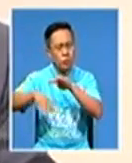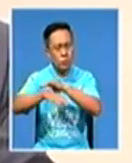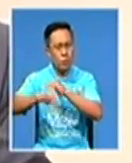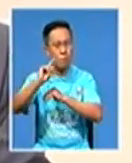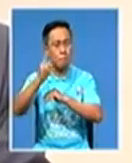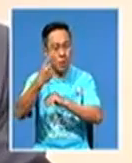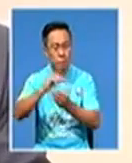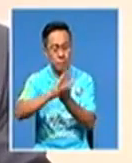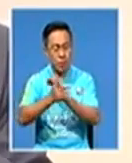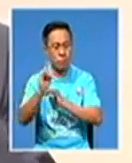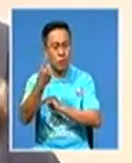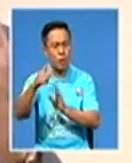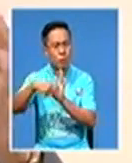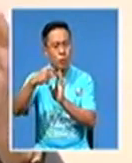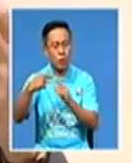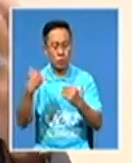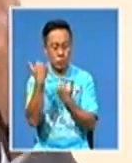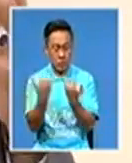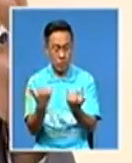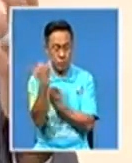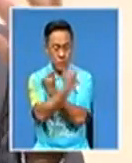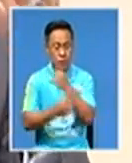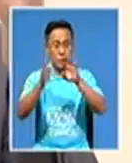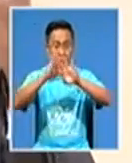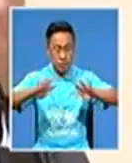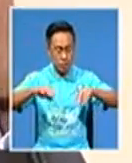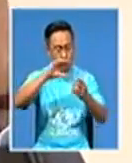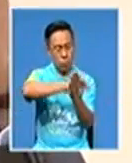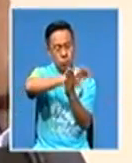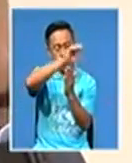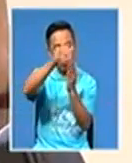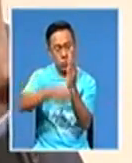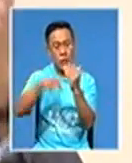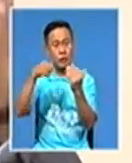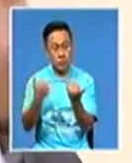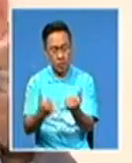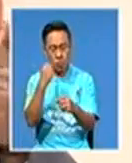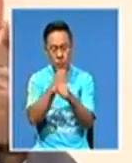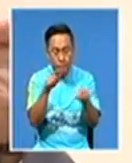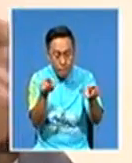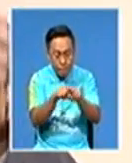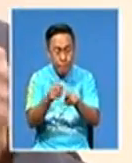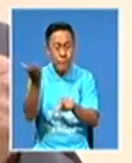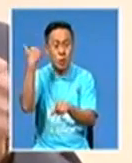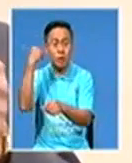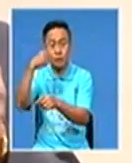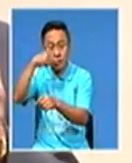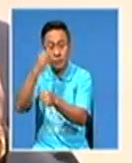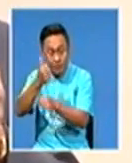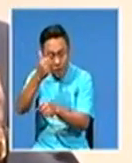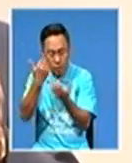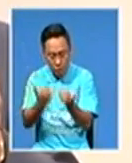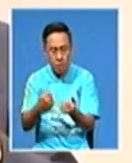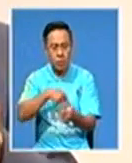ราะว่าประเทศที่เกิดใหม่ในอาเซียนในข้างเคียงเราเนี่ยเขาเริ่มผลิตสินค้าตัวเก่